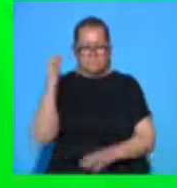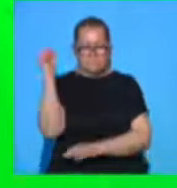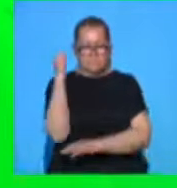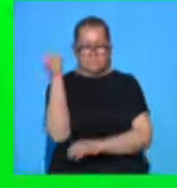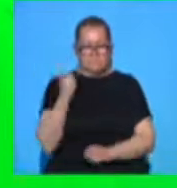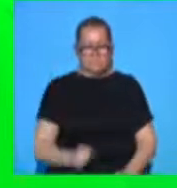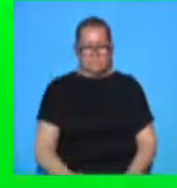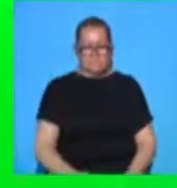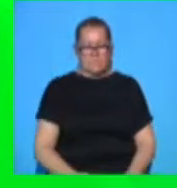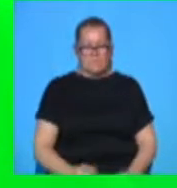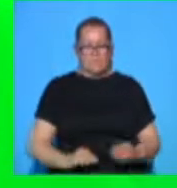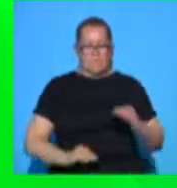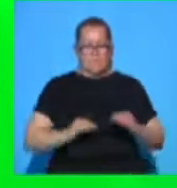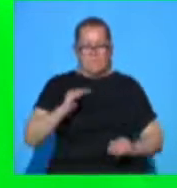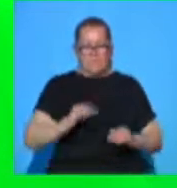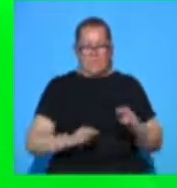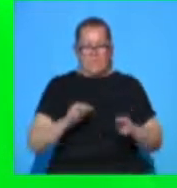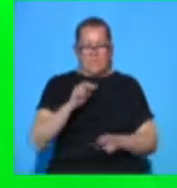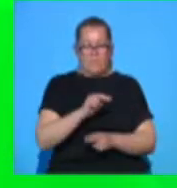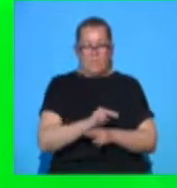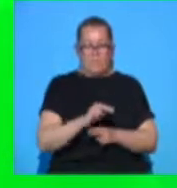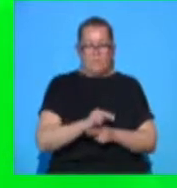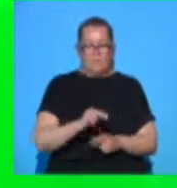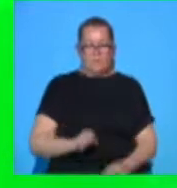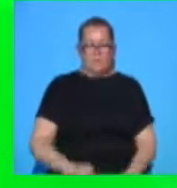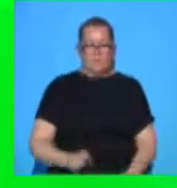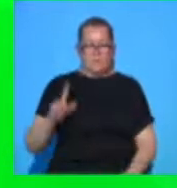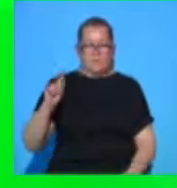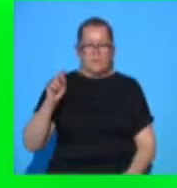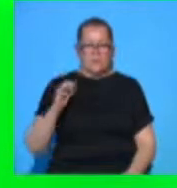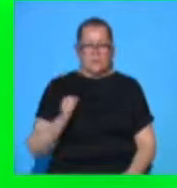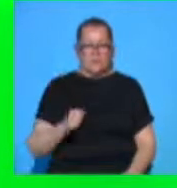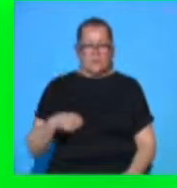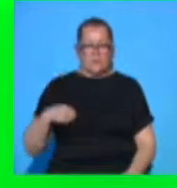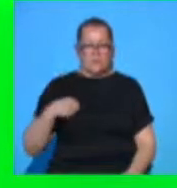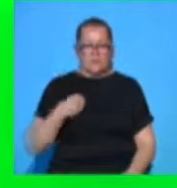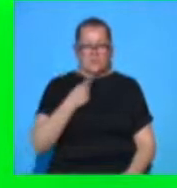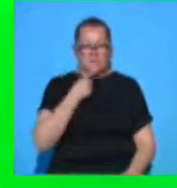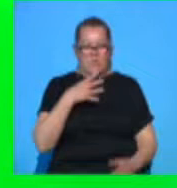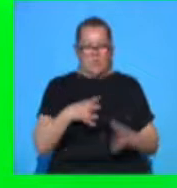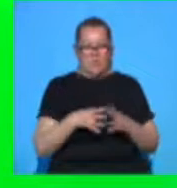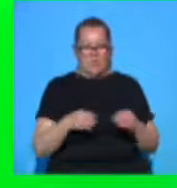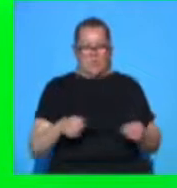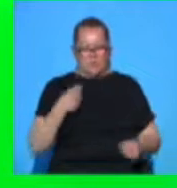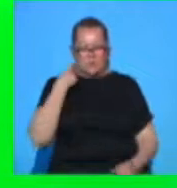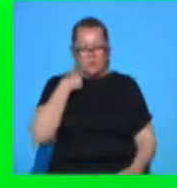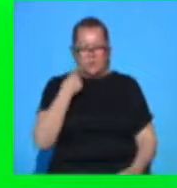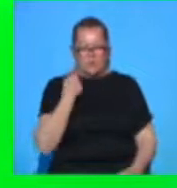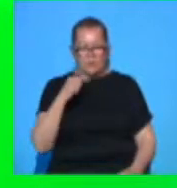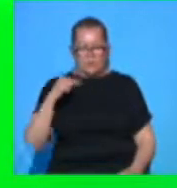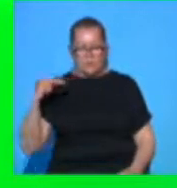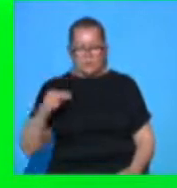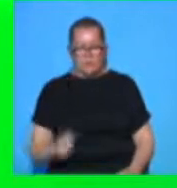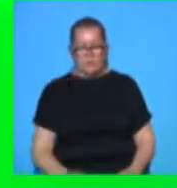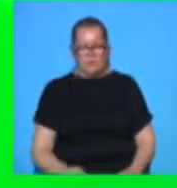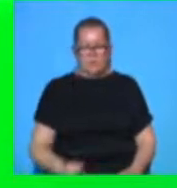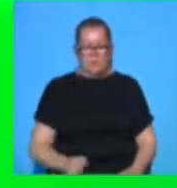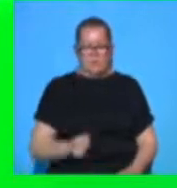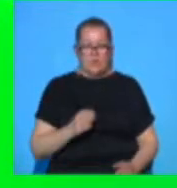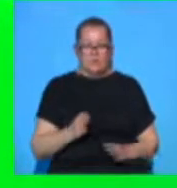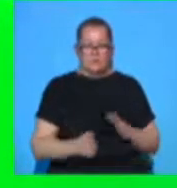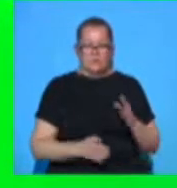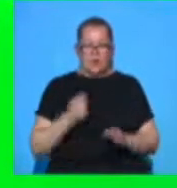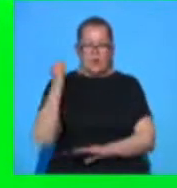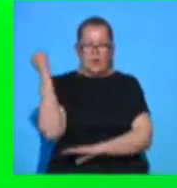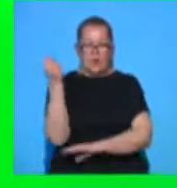campionatul, și vor da baraj pentru participare în Conference League. Albalbaștrii au pierdut în fața clujenilor cu 1-2, iar CFR a